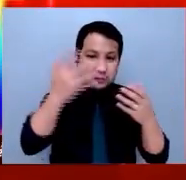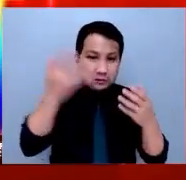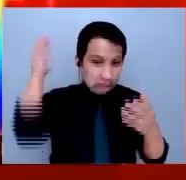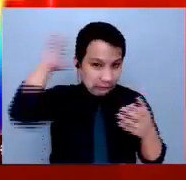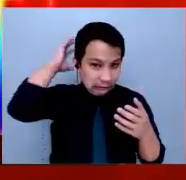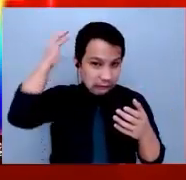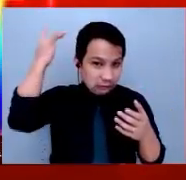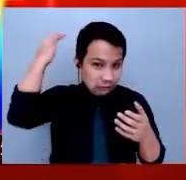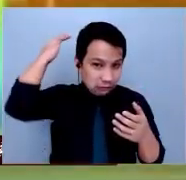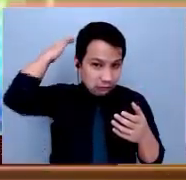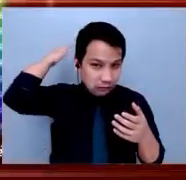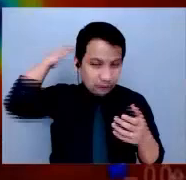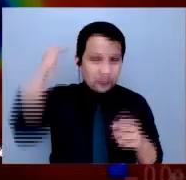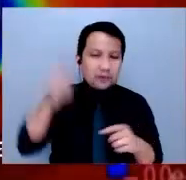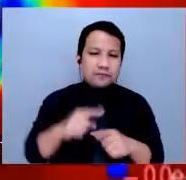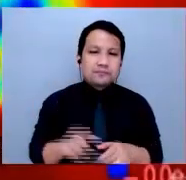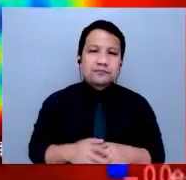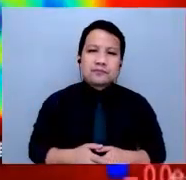sumisilong ang hangin.